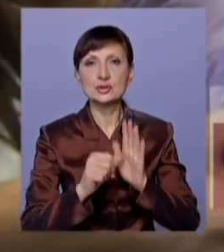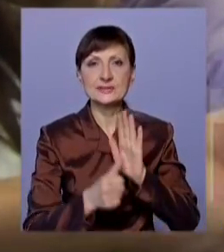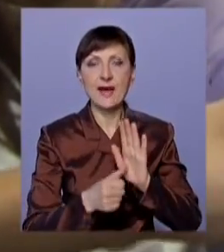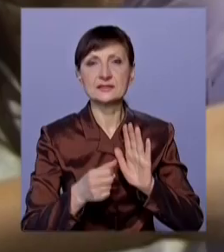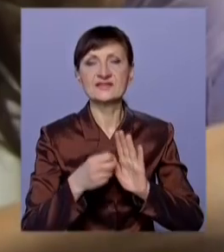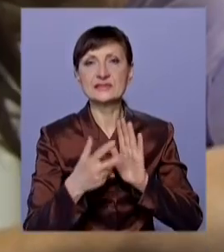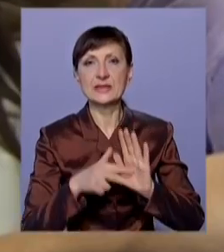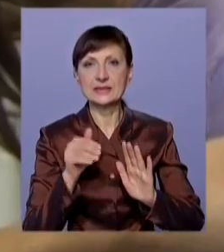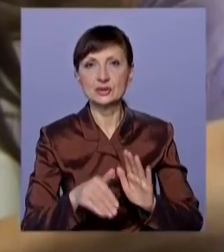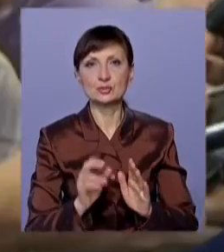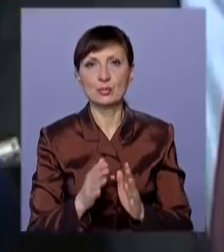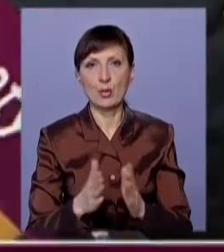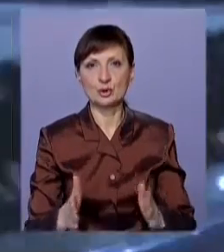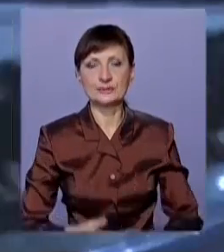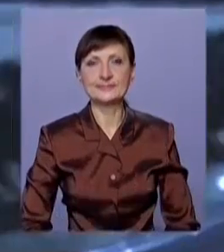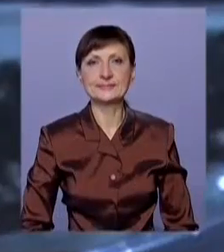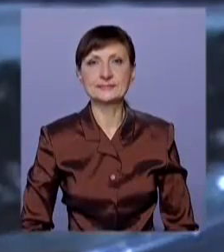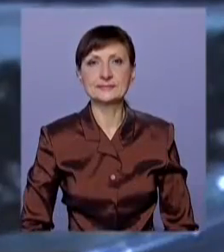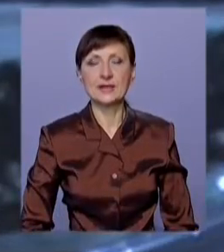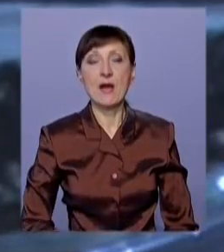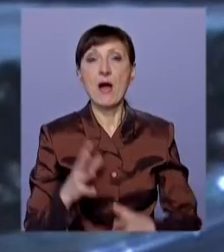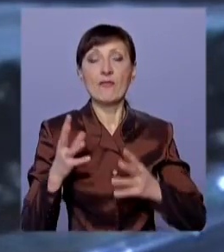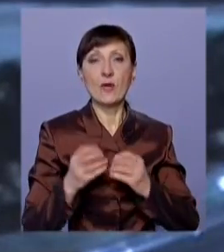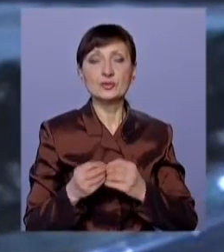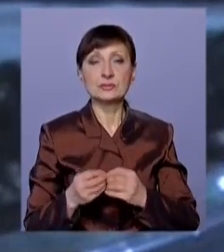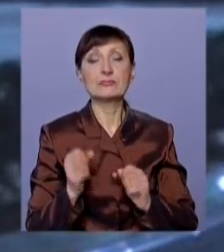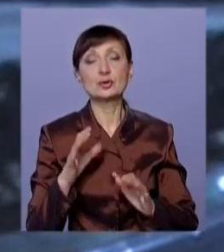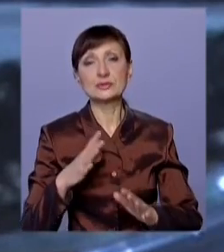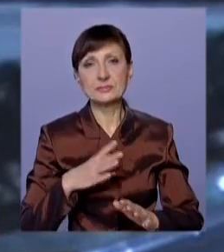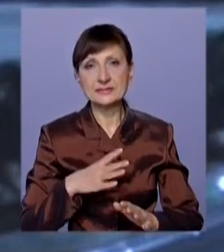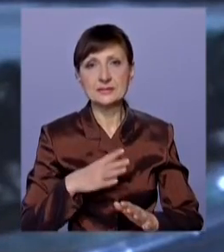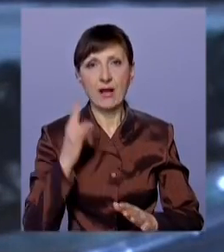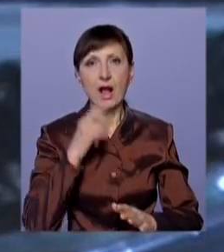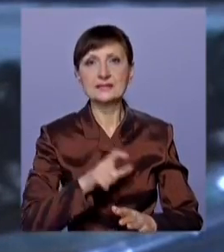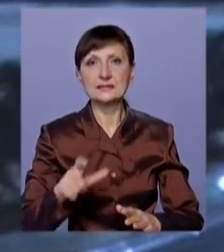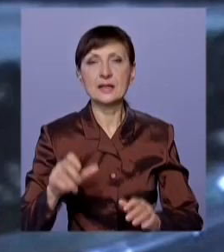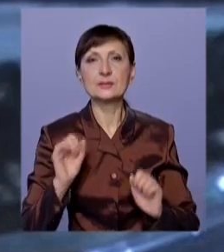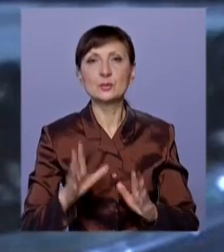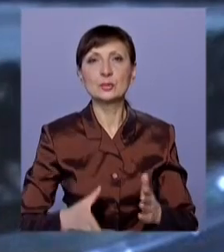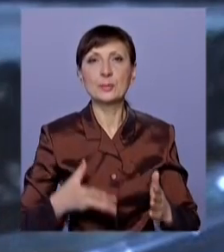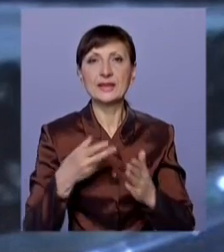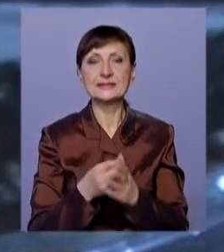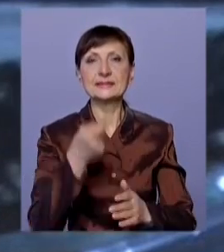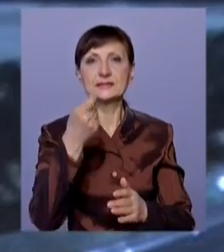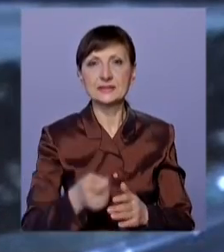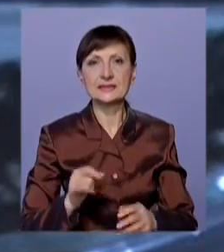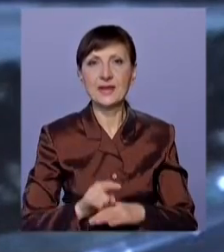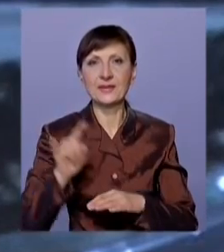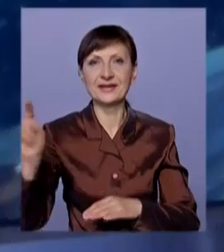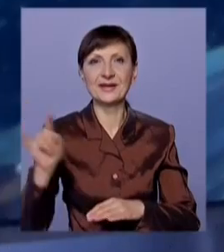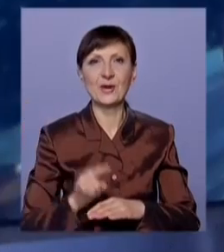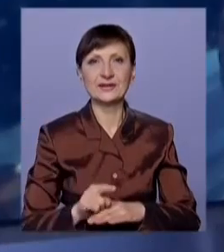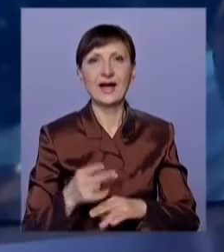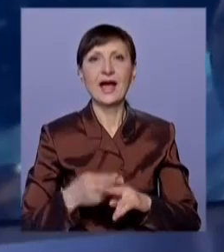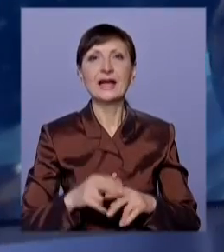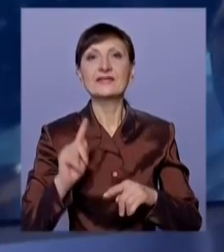16-18 тысяч. В общем, недалек тот день, когда соотечественники будут платить копейки за перелеты. Ведь